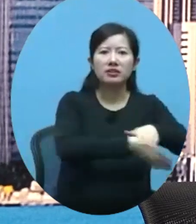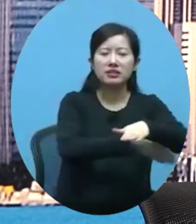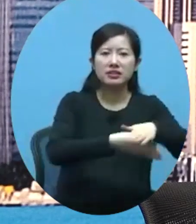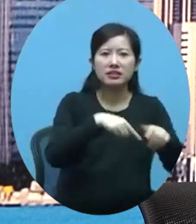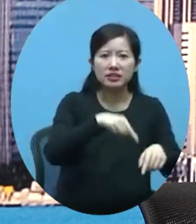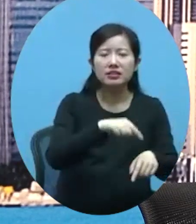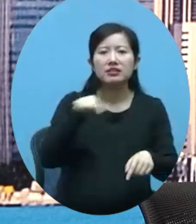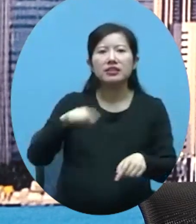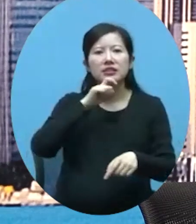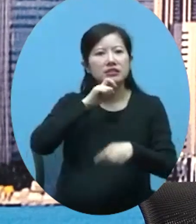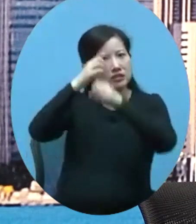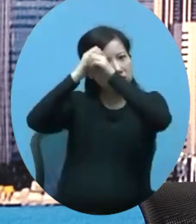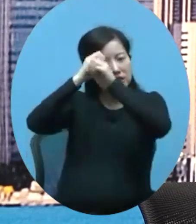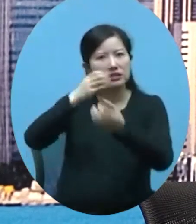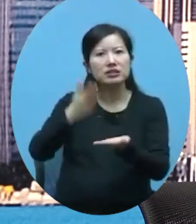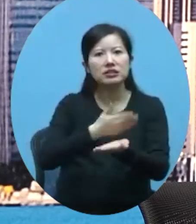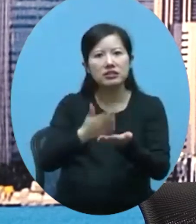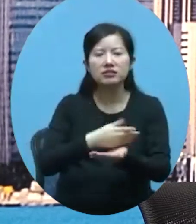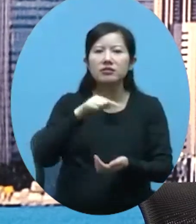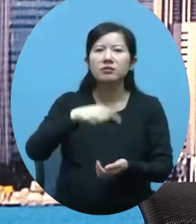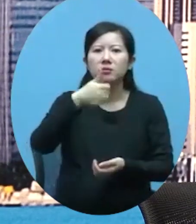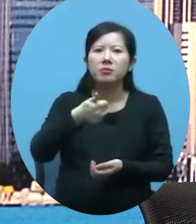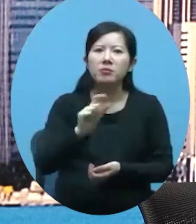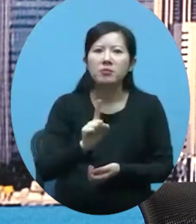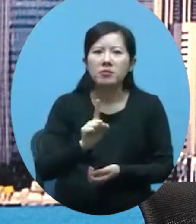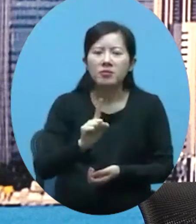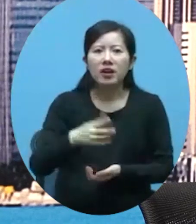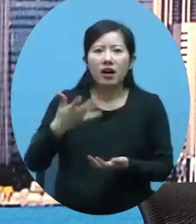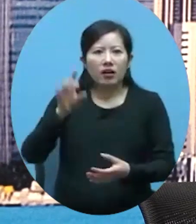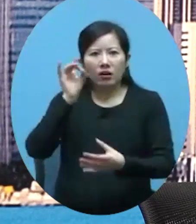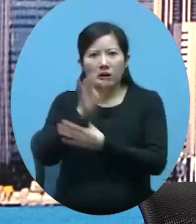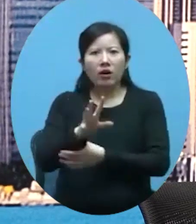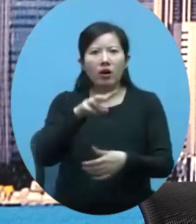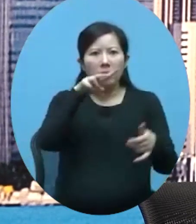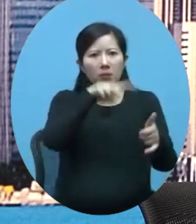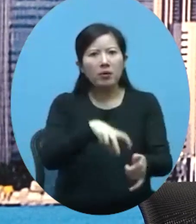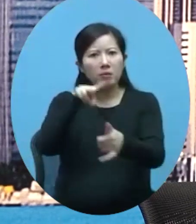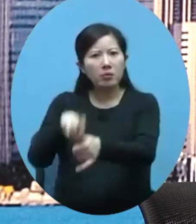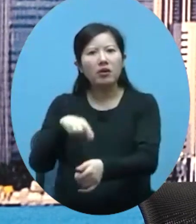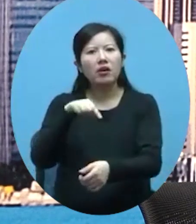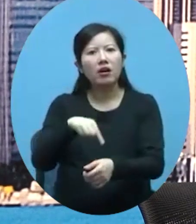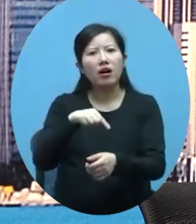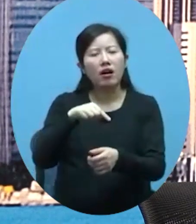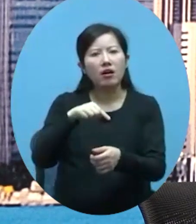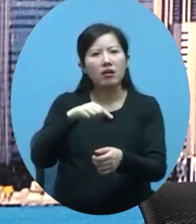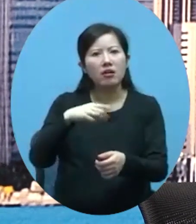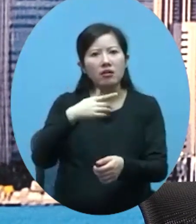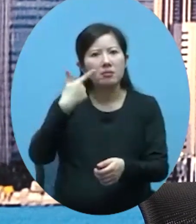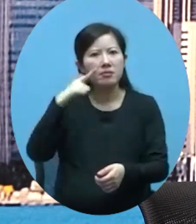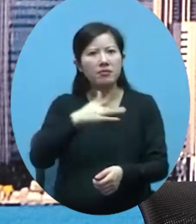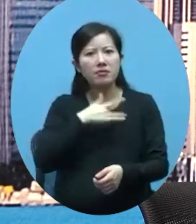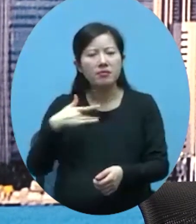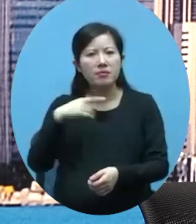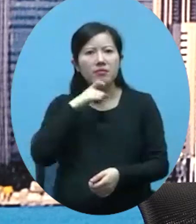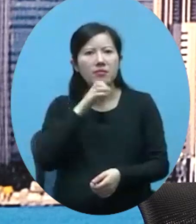一个测试给他们这个测试的好处就是什么呢就是我们可以早点知道这个病人是否有这个新型冠状病毒